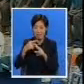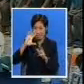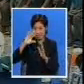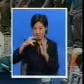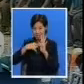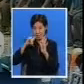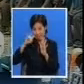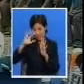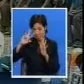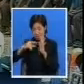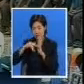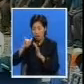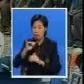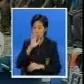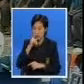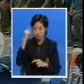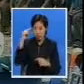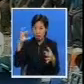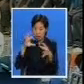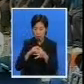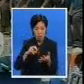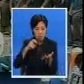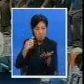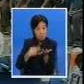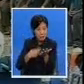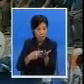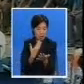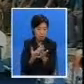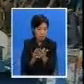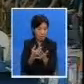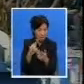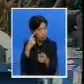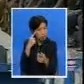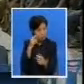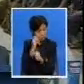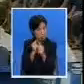จะสำเร็จและมีอะไรนะครับที่น่าจะปรับปรุงหรือเพิ่มเข้าไปครับ ผม